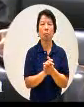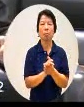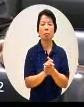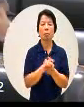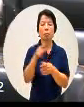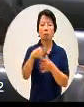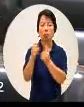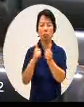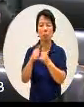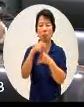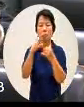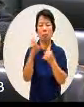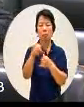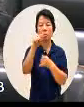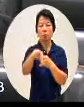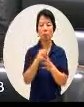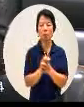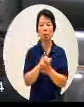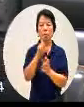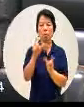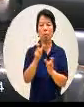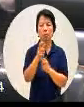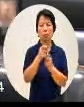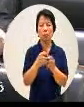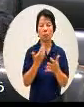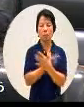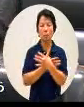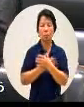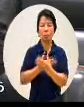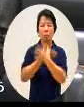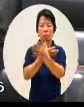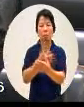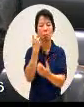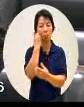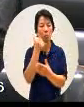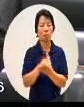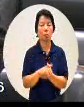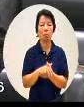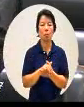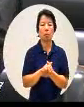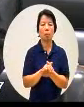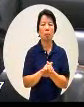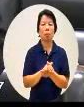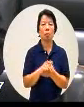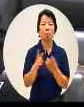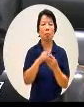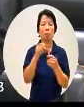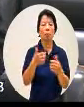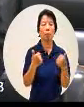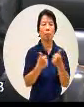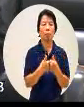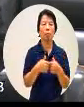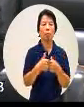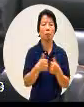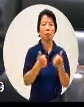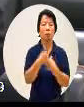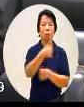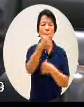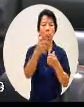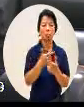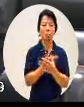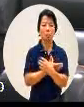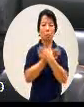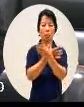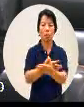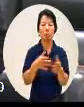你這個社會你把你的獎品幫給誰你把你的獎狀幫給誰當天呢議長呢頒這個獎狀呢就是